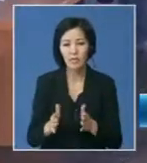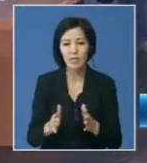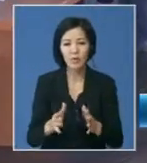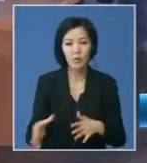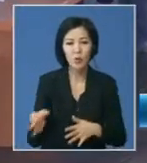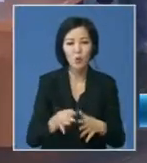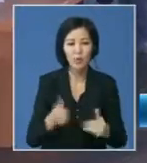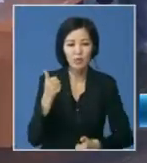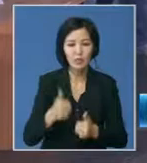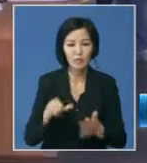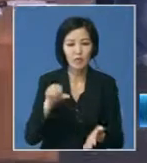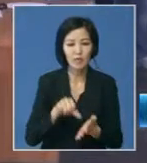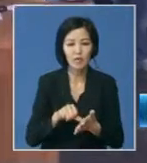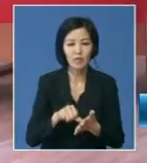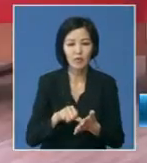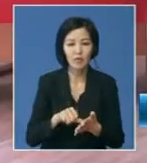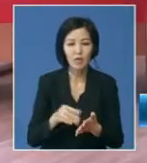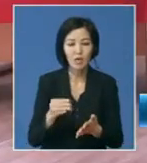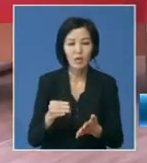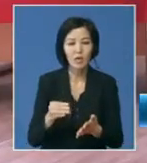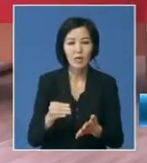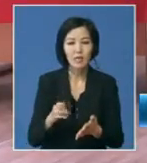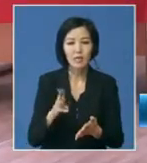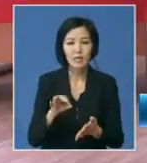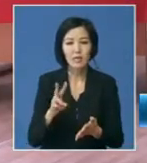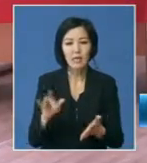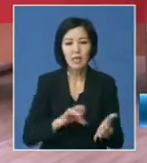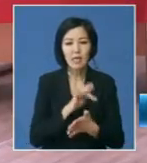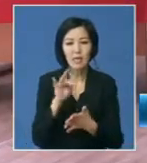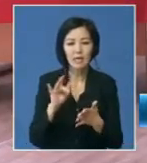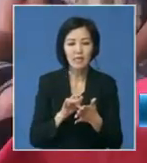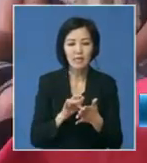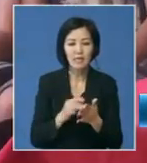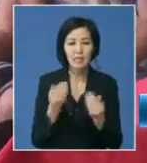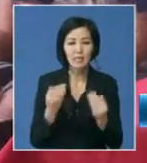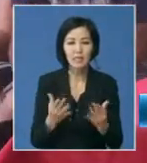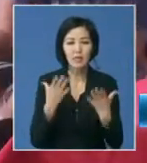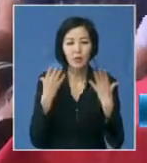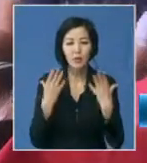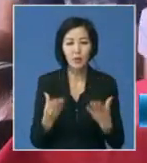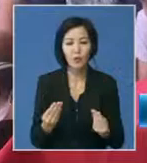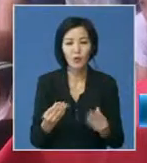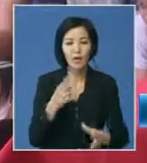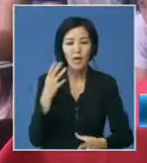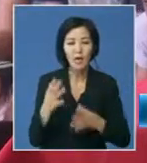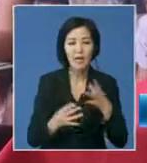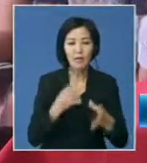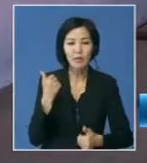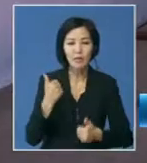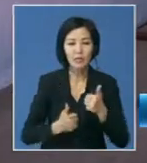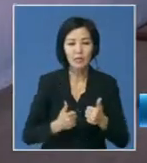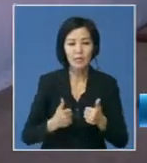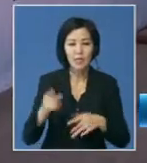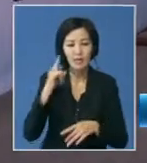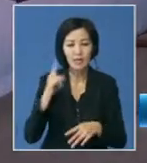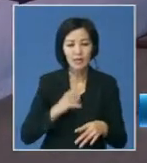отыр. Өңірлік сайыс Текелі қаласында ұйымдастырылуы да тегін емес. Қазіргі күні Кеншілер шаһарының атлеттері әлемдік спорт аренасында ел намысын